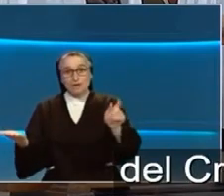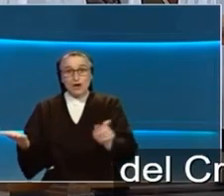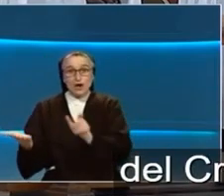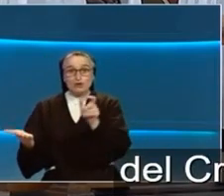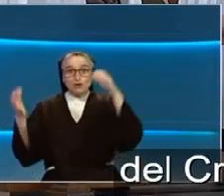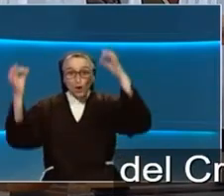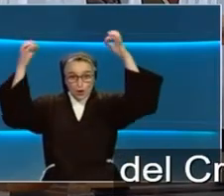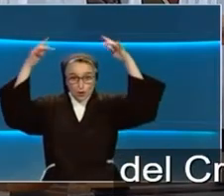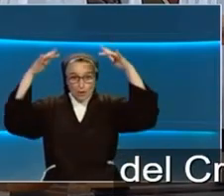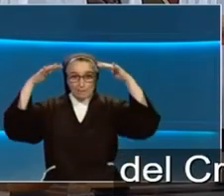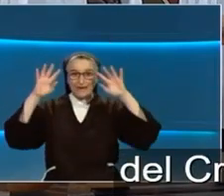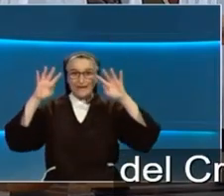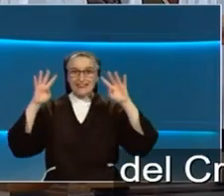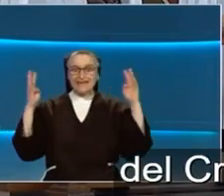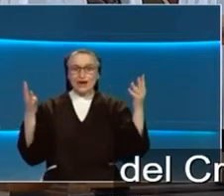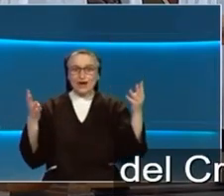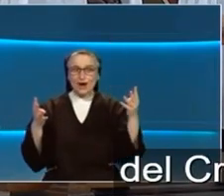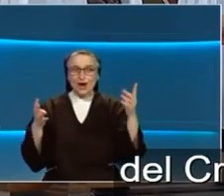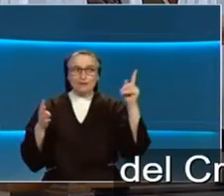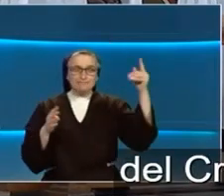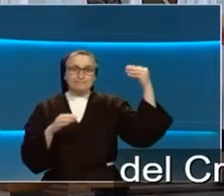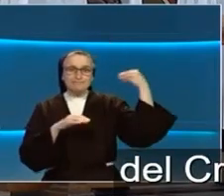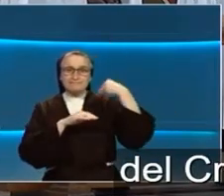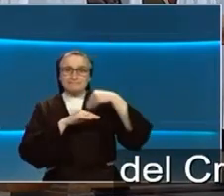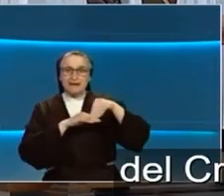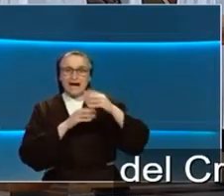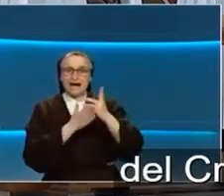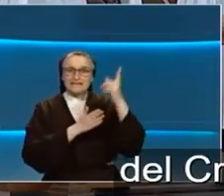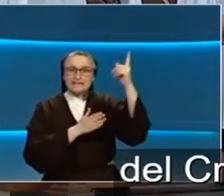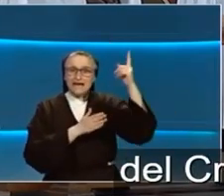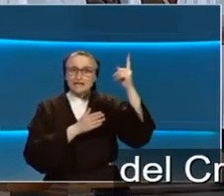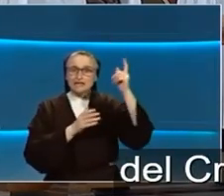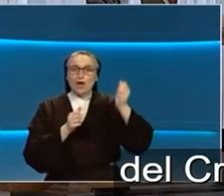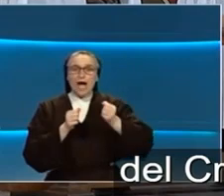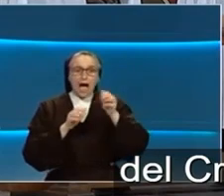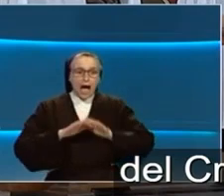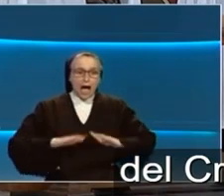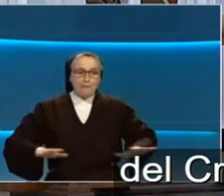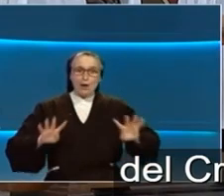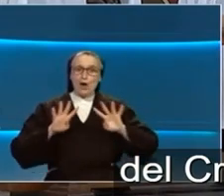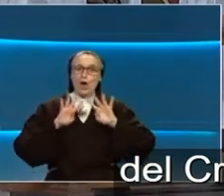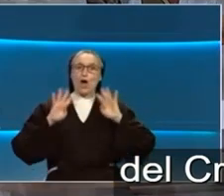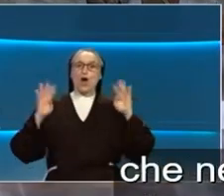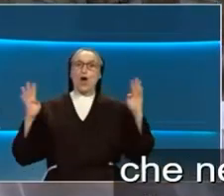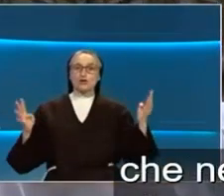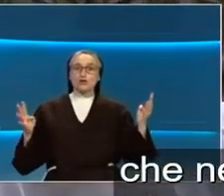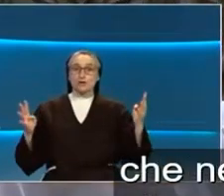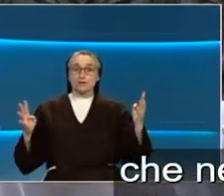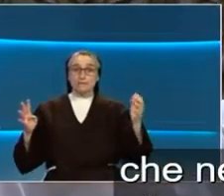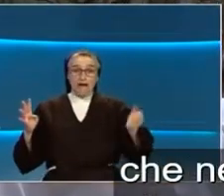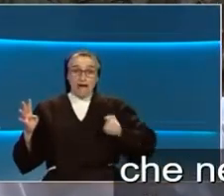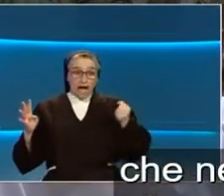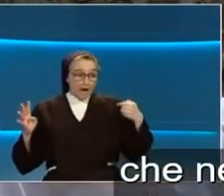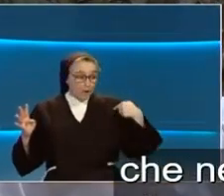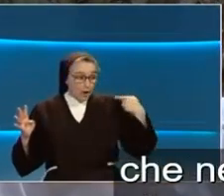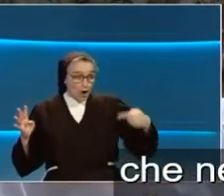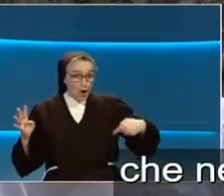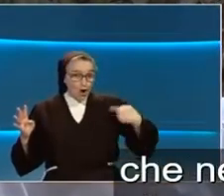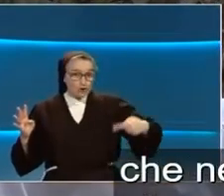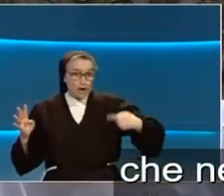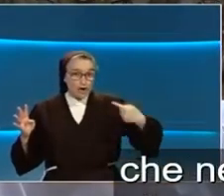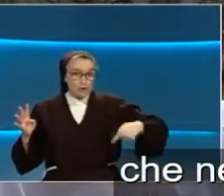di Pentecoste fu inviato dal Signore sopra gli Apostoli e che dagli Apostoli e dai